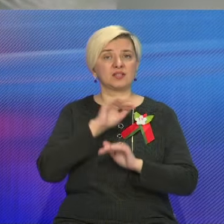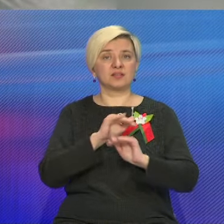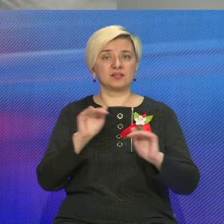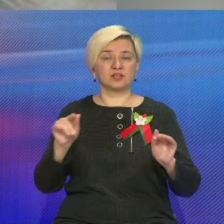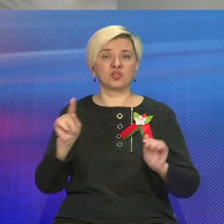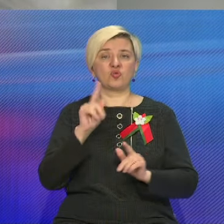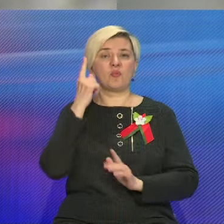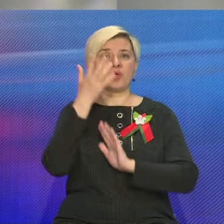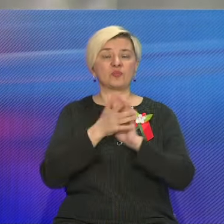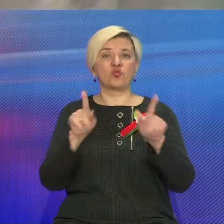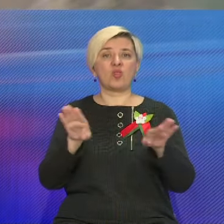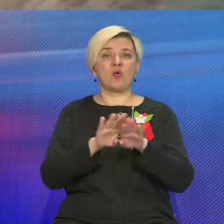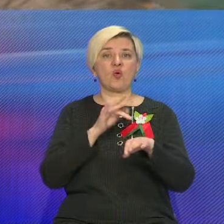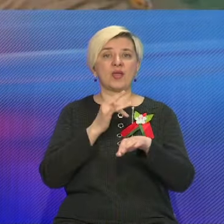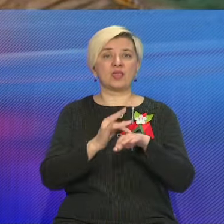геноцид.